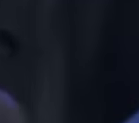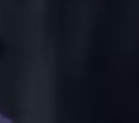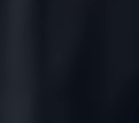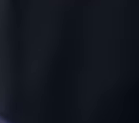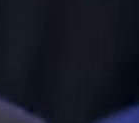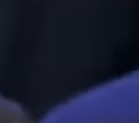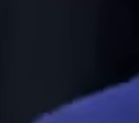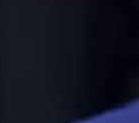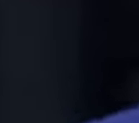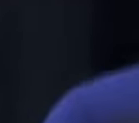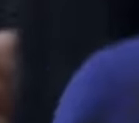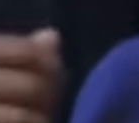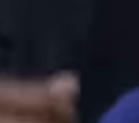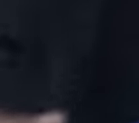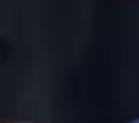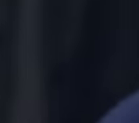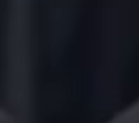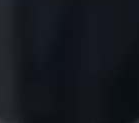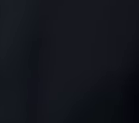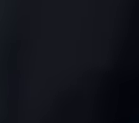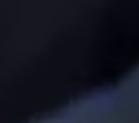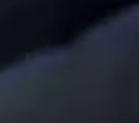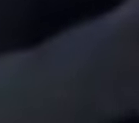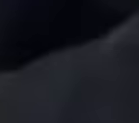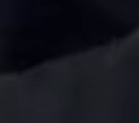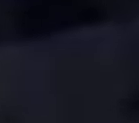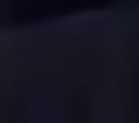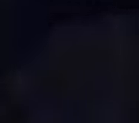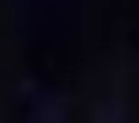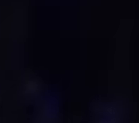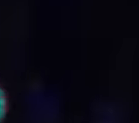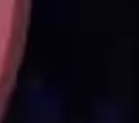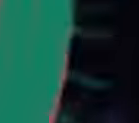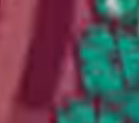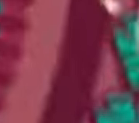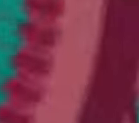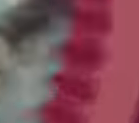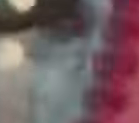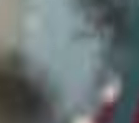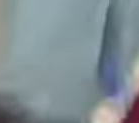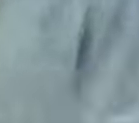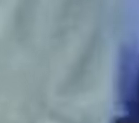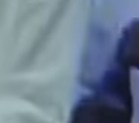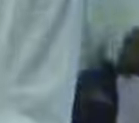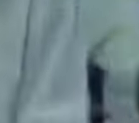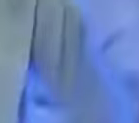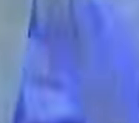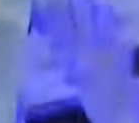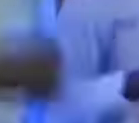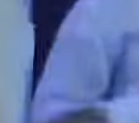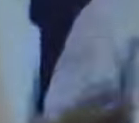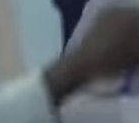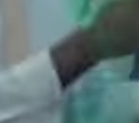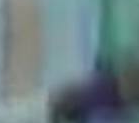Kamzalwane ngikubukela umculo wemadodana ahlabelela athumisa nkulunkulu